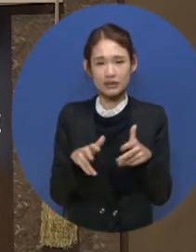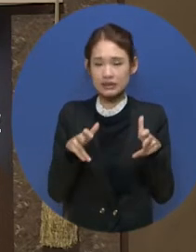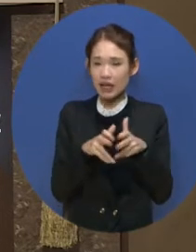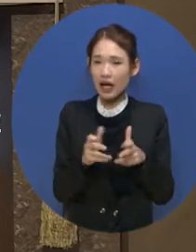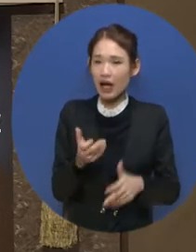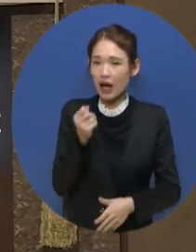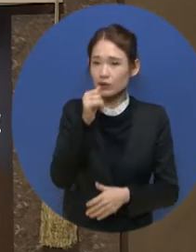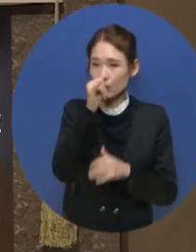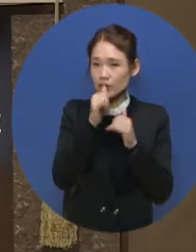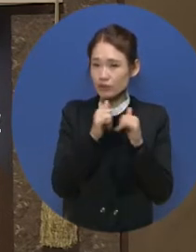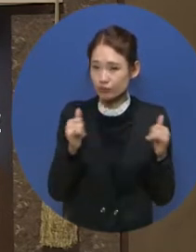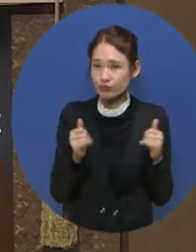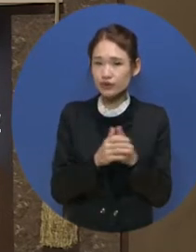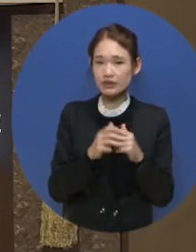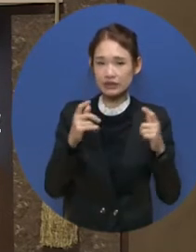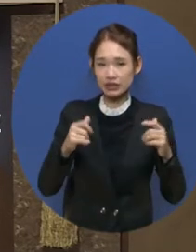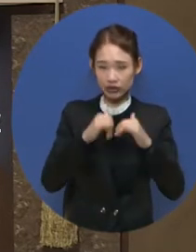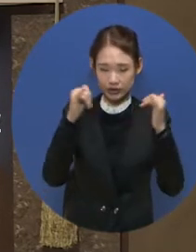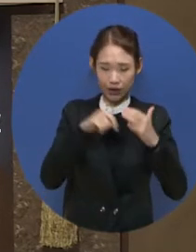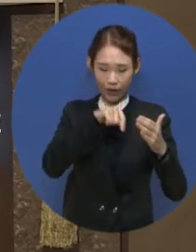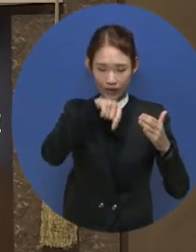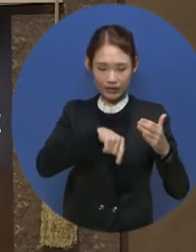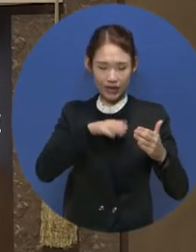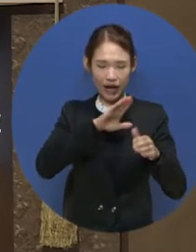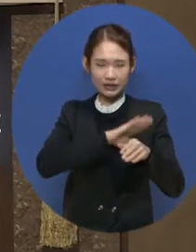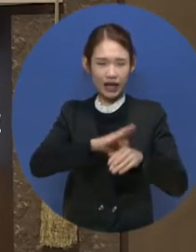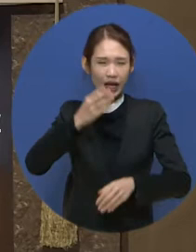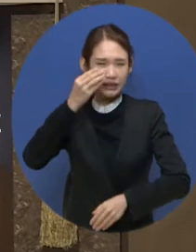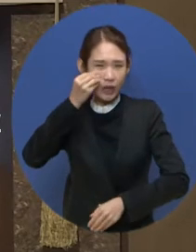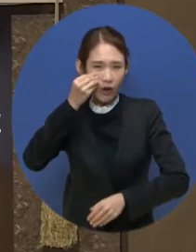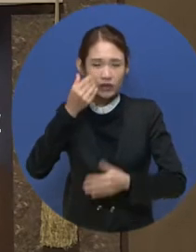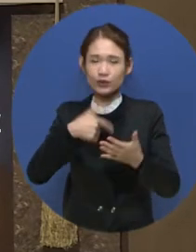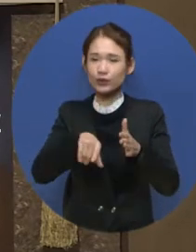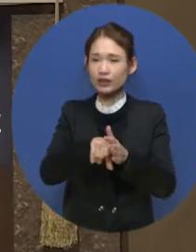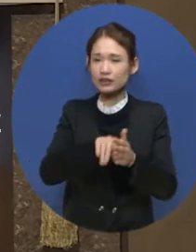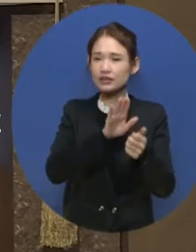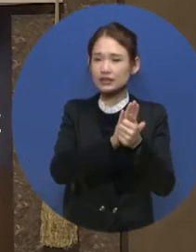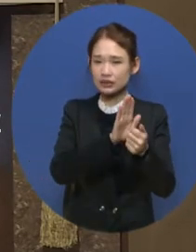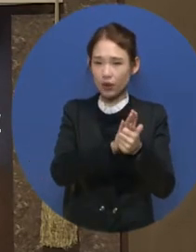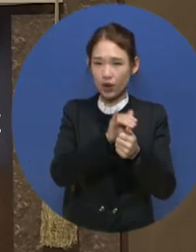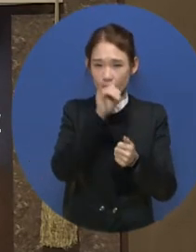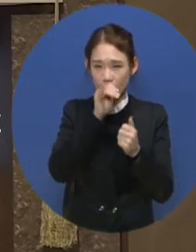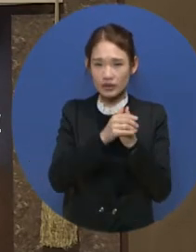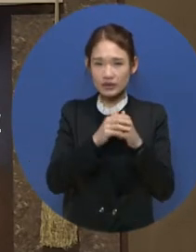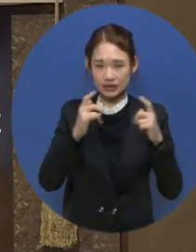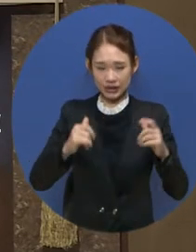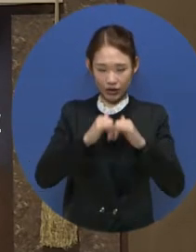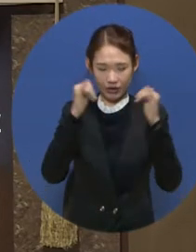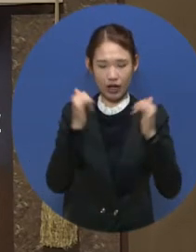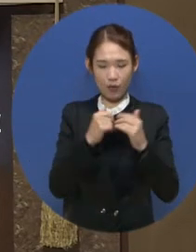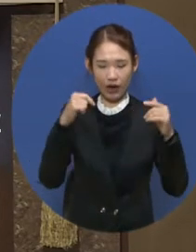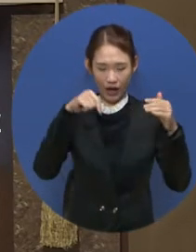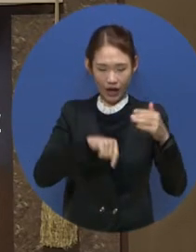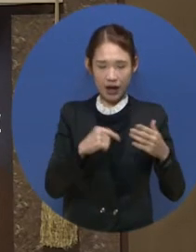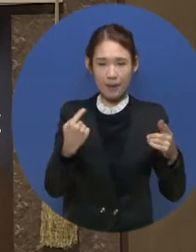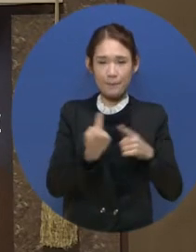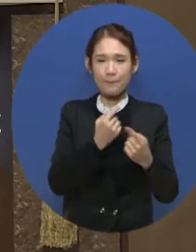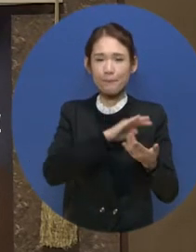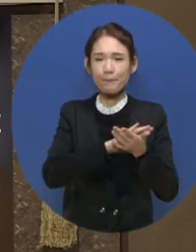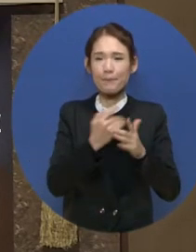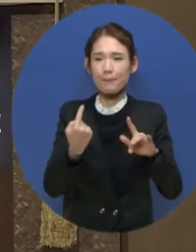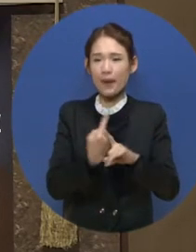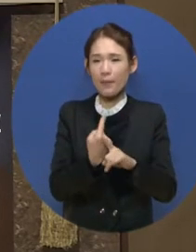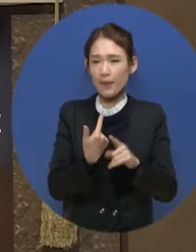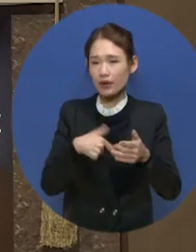분들이 지역사회 안에서 잘 적어 하실 수 있도록 지원도 하지만 또 지역사회가 변화될 수 있도록 촉진하는 일들도